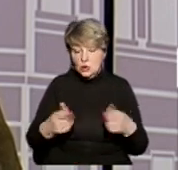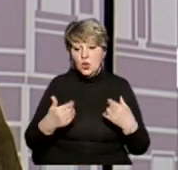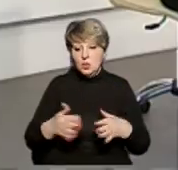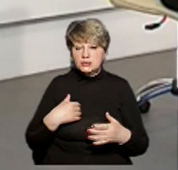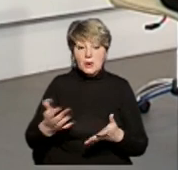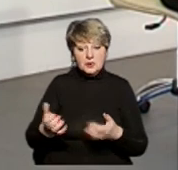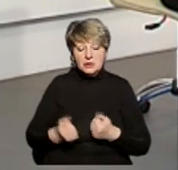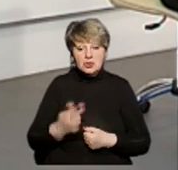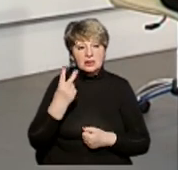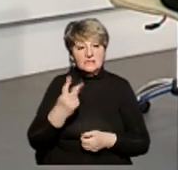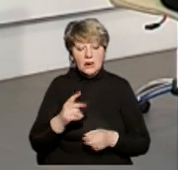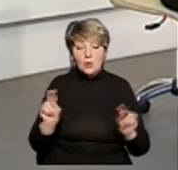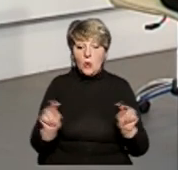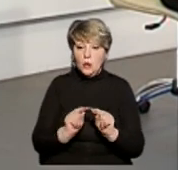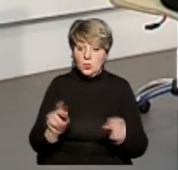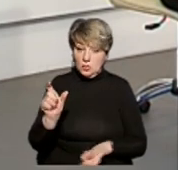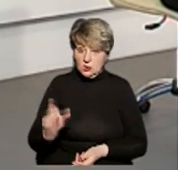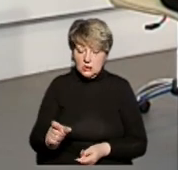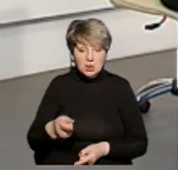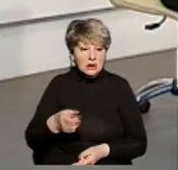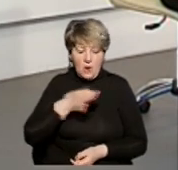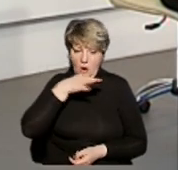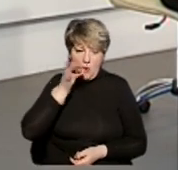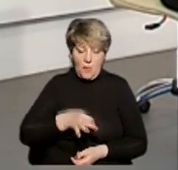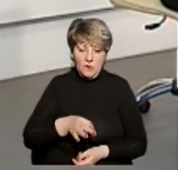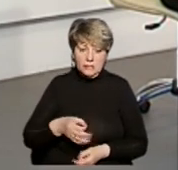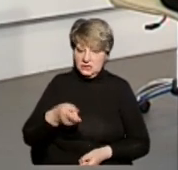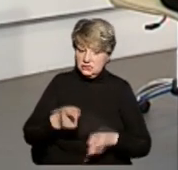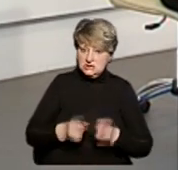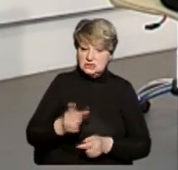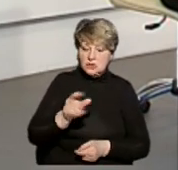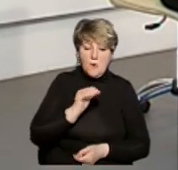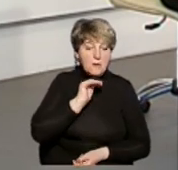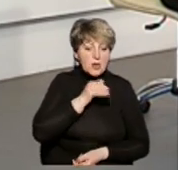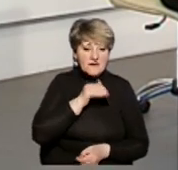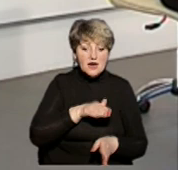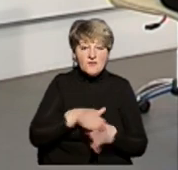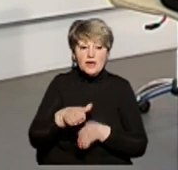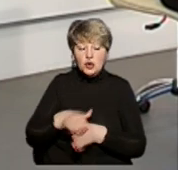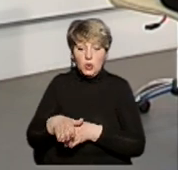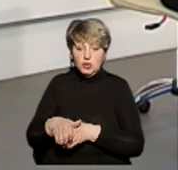їх на роботу. Це дійсно люди, які дуже професійно